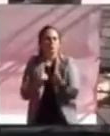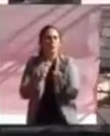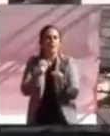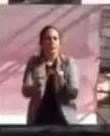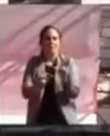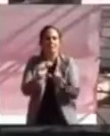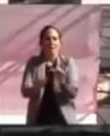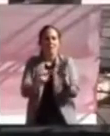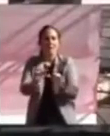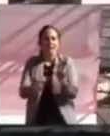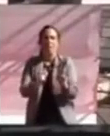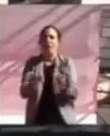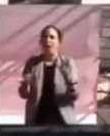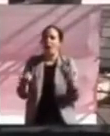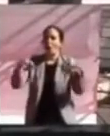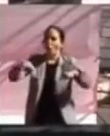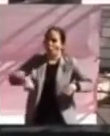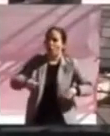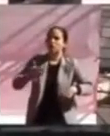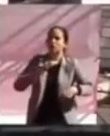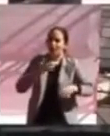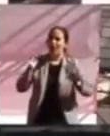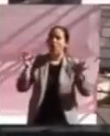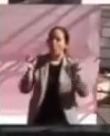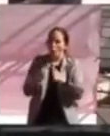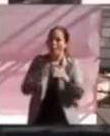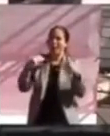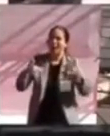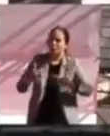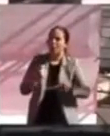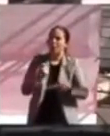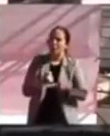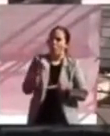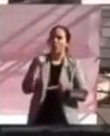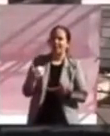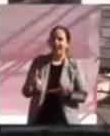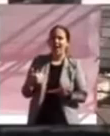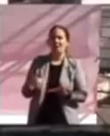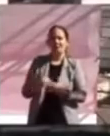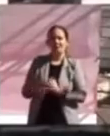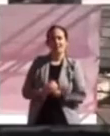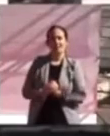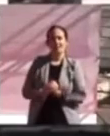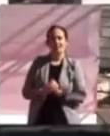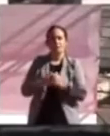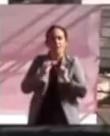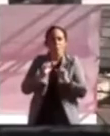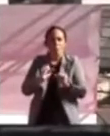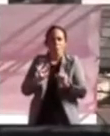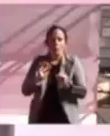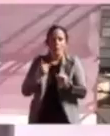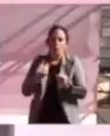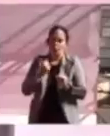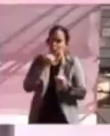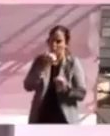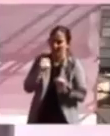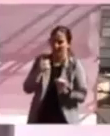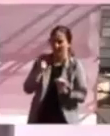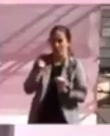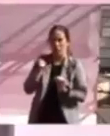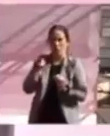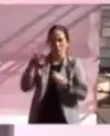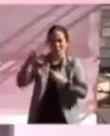oggi c'è una straordinaria opportunità per entrare ancora solo per un istante nel merito mi scuserete